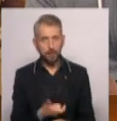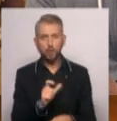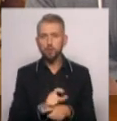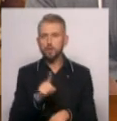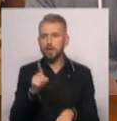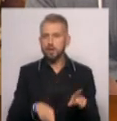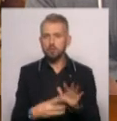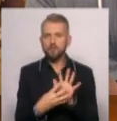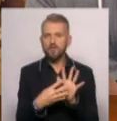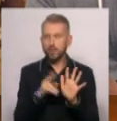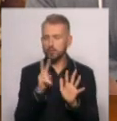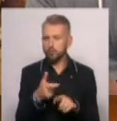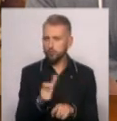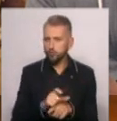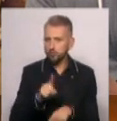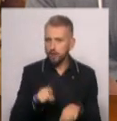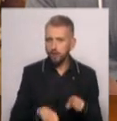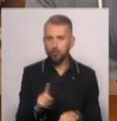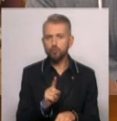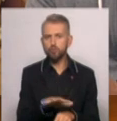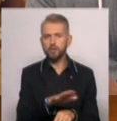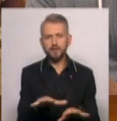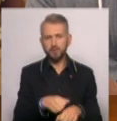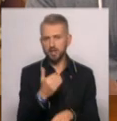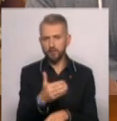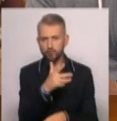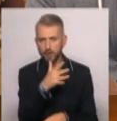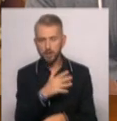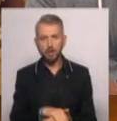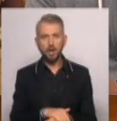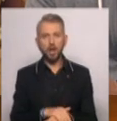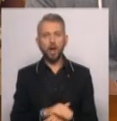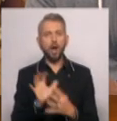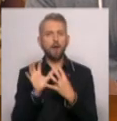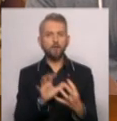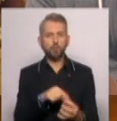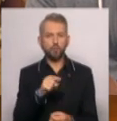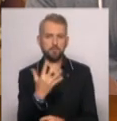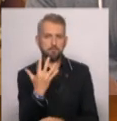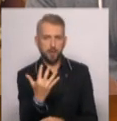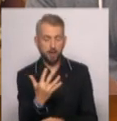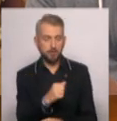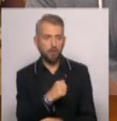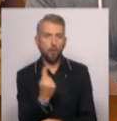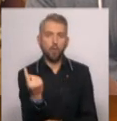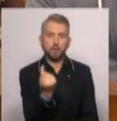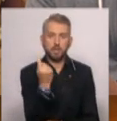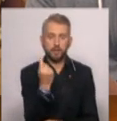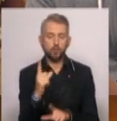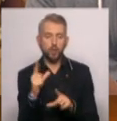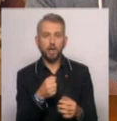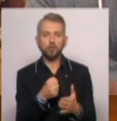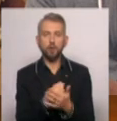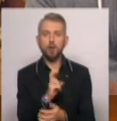ходить 9-й тролейбус, і щоб не забирати ваш ефір, 5-й автобус, один єдиний на лінії, і доїхати до Байкового кладовища